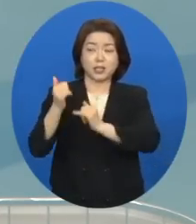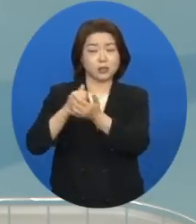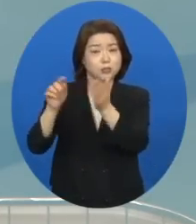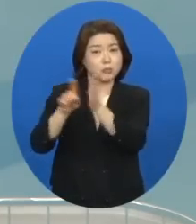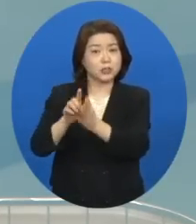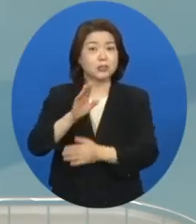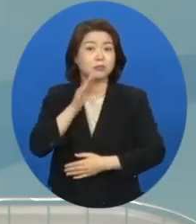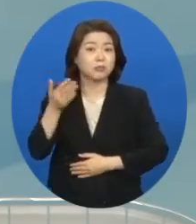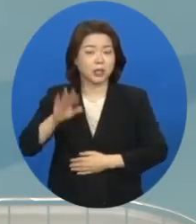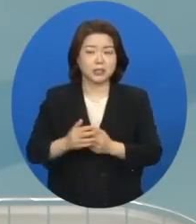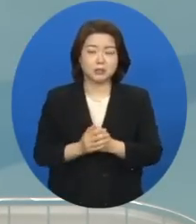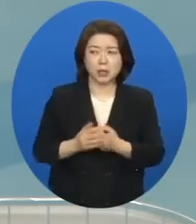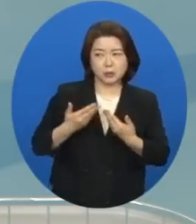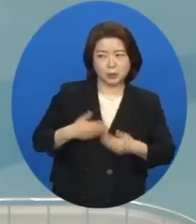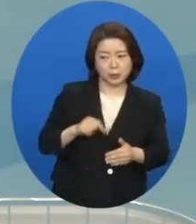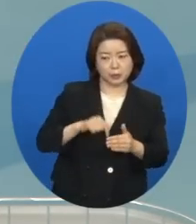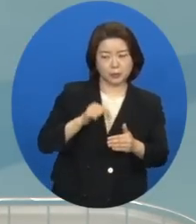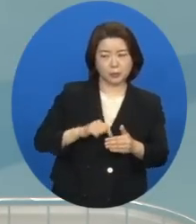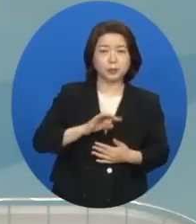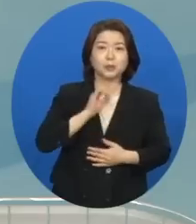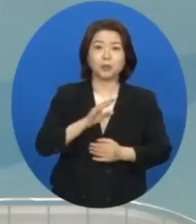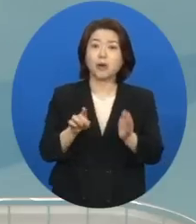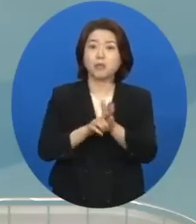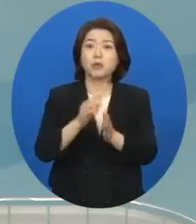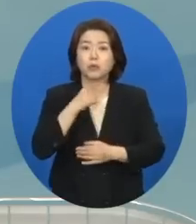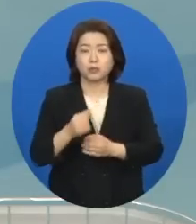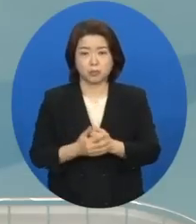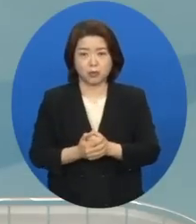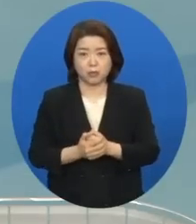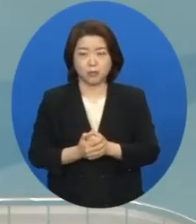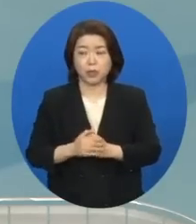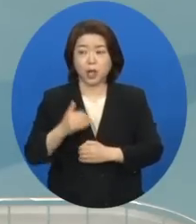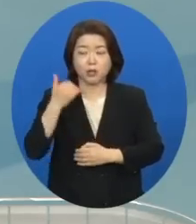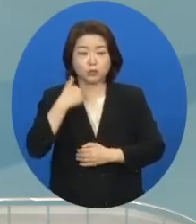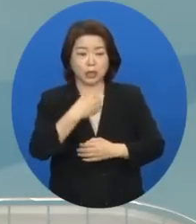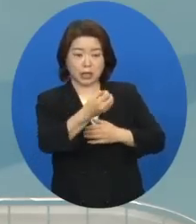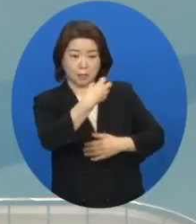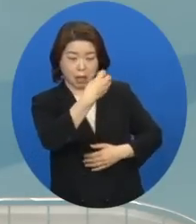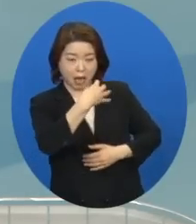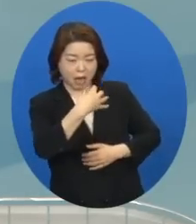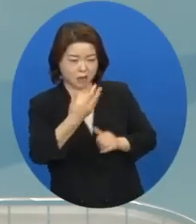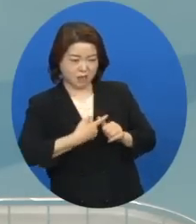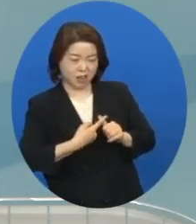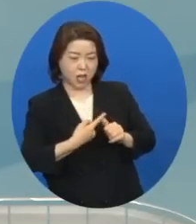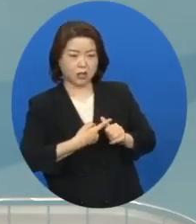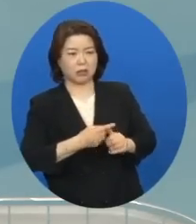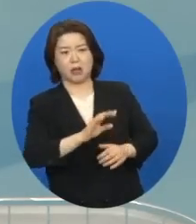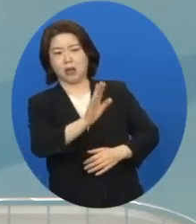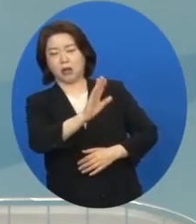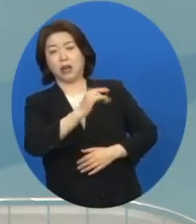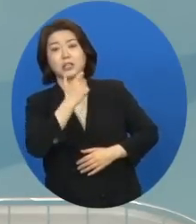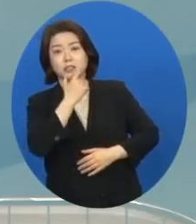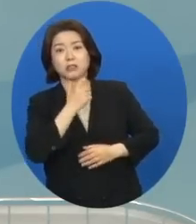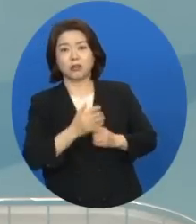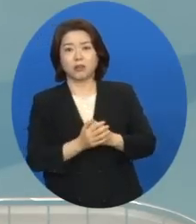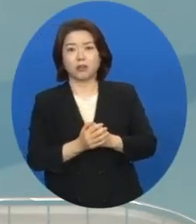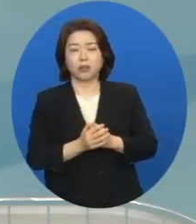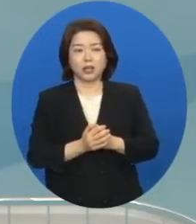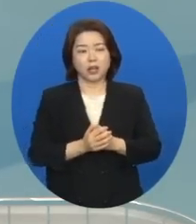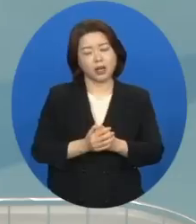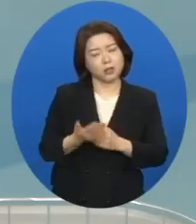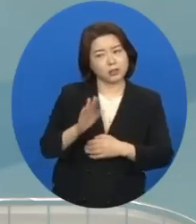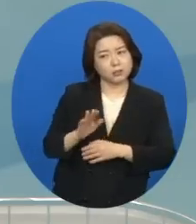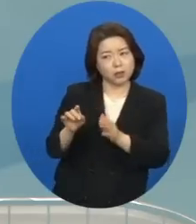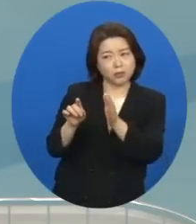믿지만 뭐 조용히 믿고 싶은 거예요. 누가 뭐라고 하는 말 듣는 것은 싫은 거예요. 그렇다고 또 안 믿는 거는